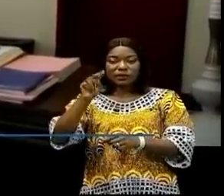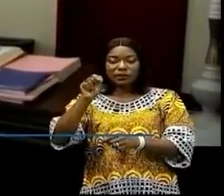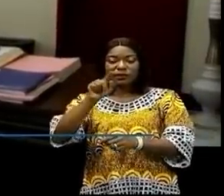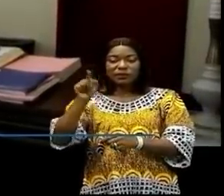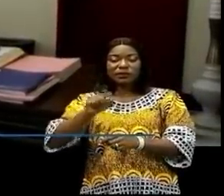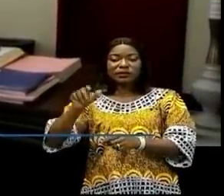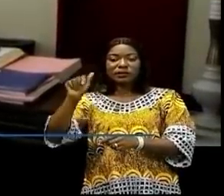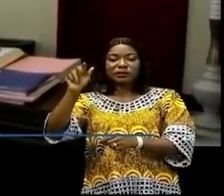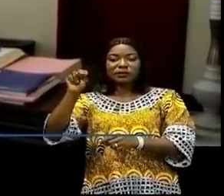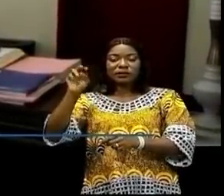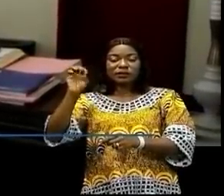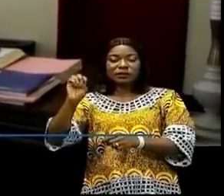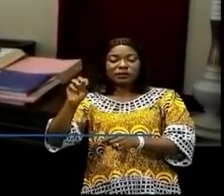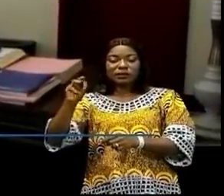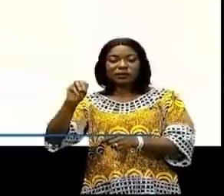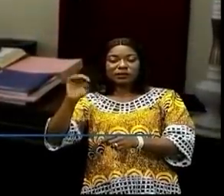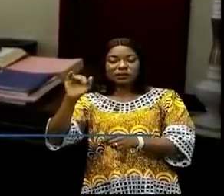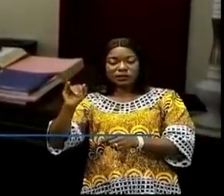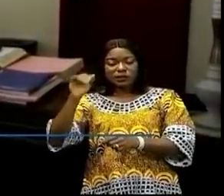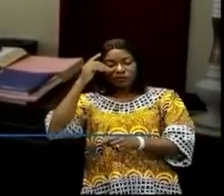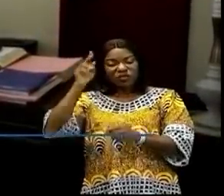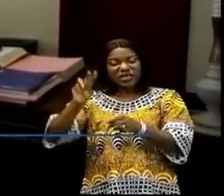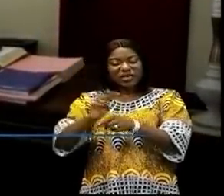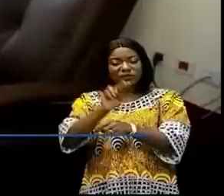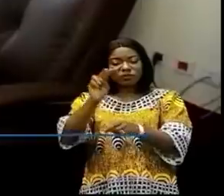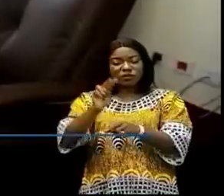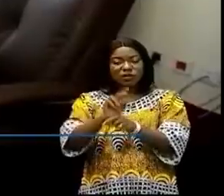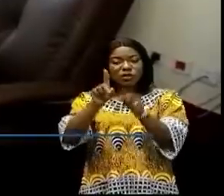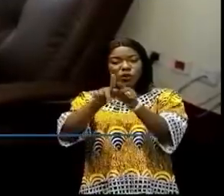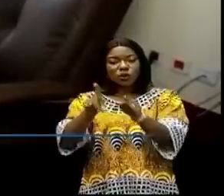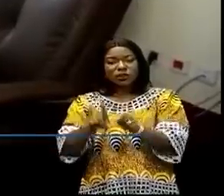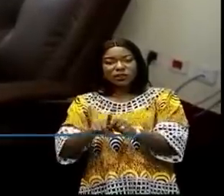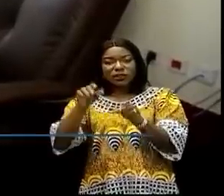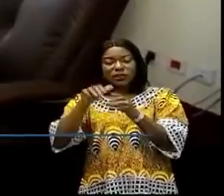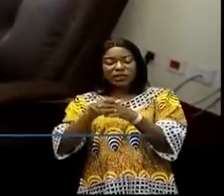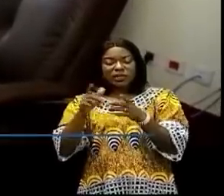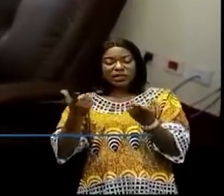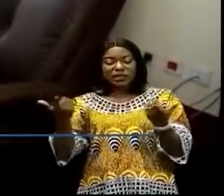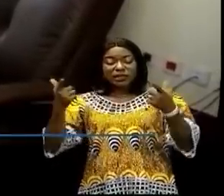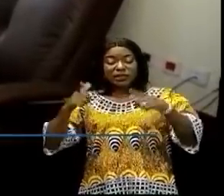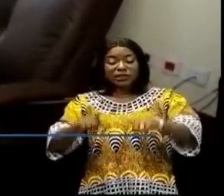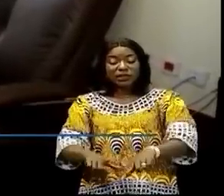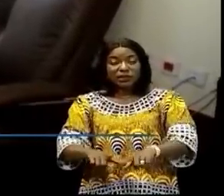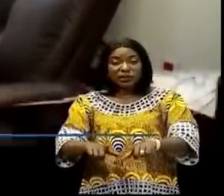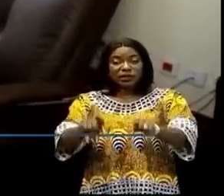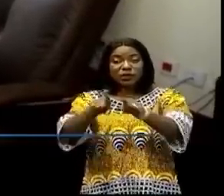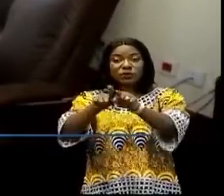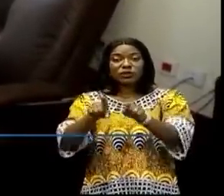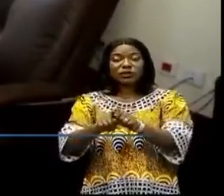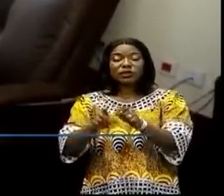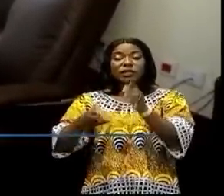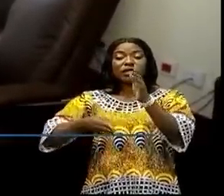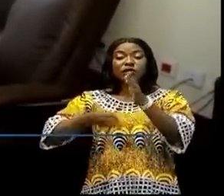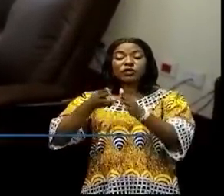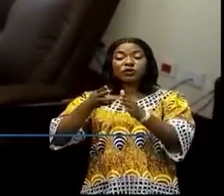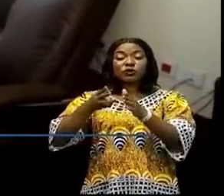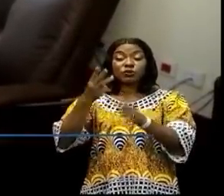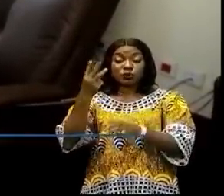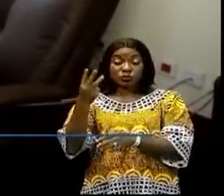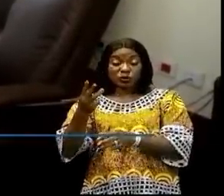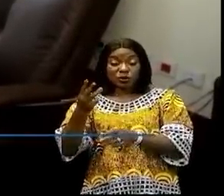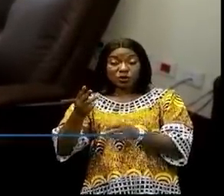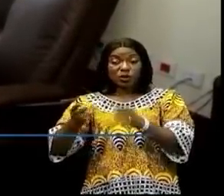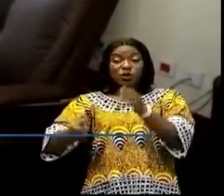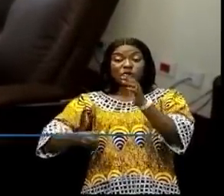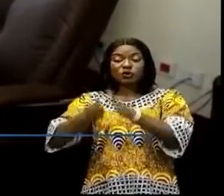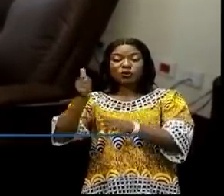la promotion de l'exploration et l'exploitation des hydrocarbures dans les gravements Tanganyika signé à Dar es Salaam le 3 octobre 2016 pour une durée